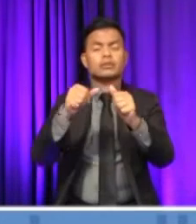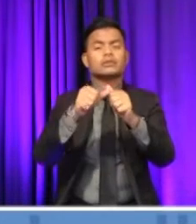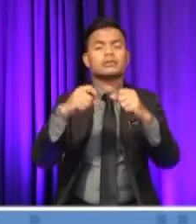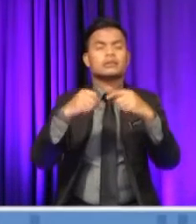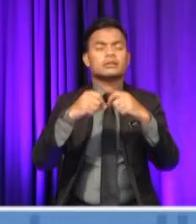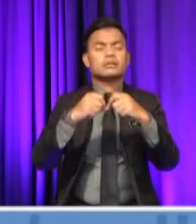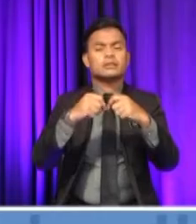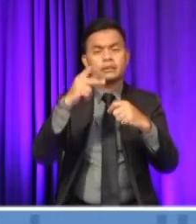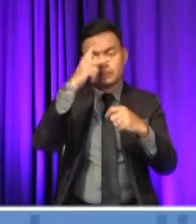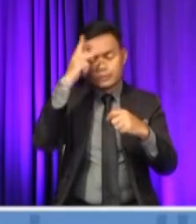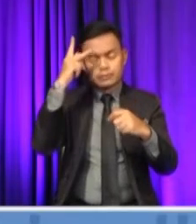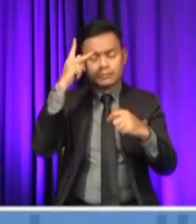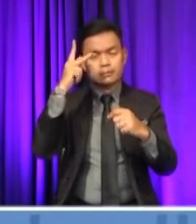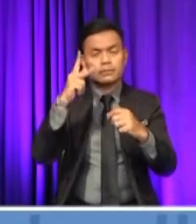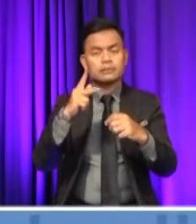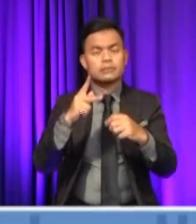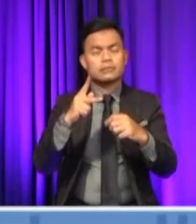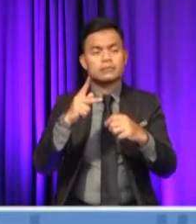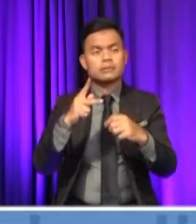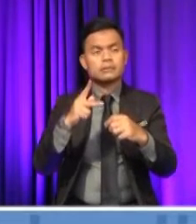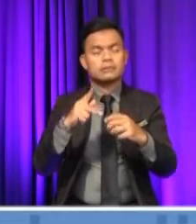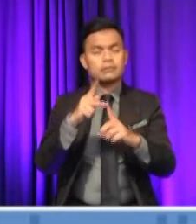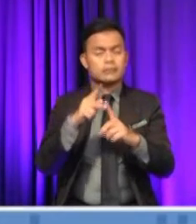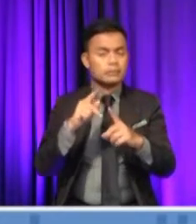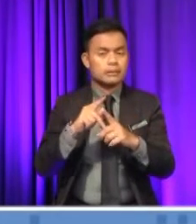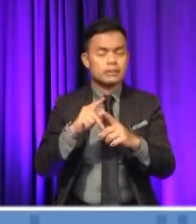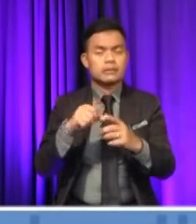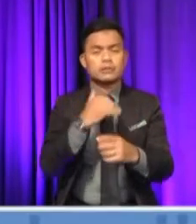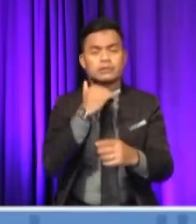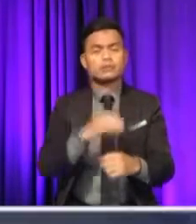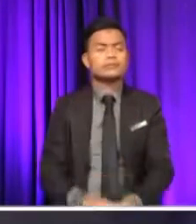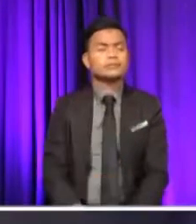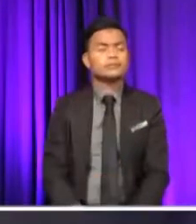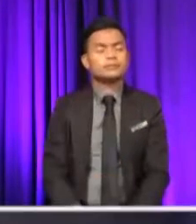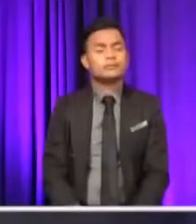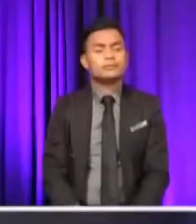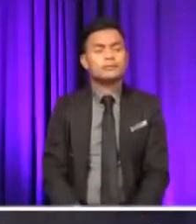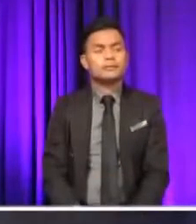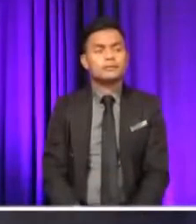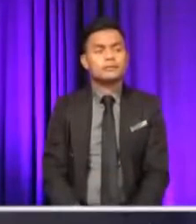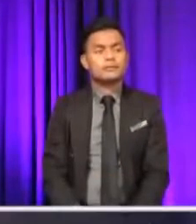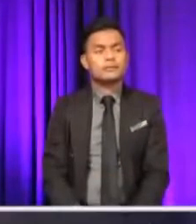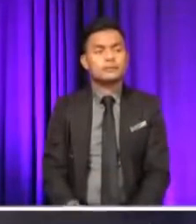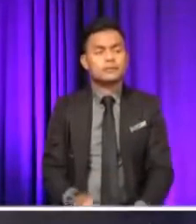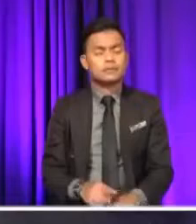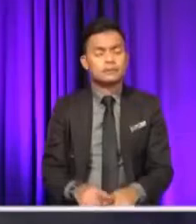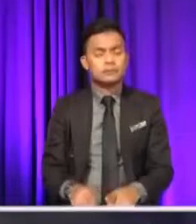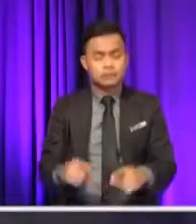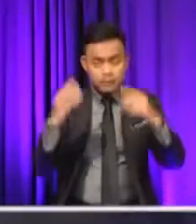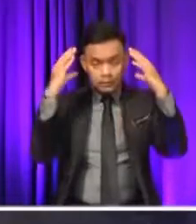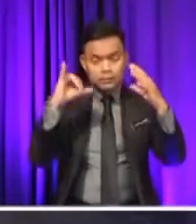kegagalan penebat. Okey. Okey, baik, tahniah kepada Tahniah. Syahira atas jawapan yang betul. Cuma cikgu, kalau boleh saya